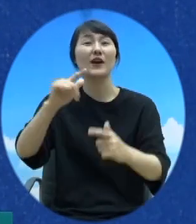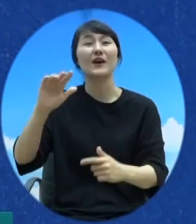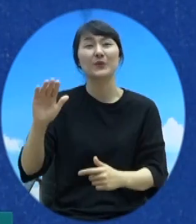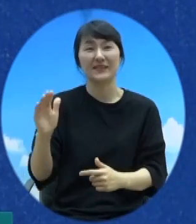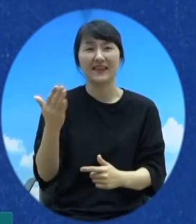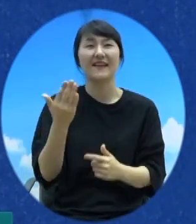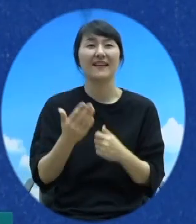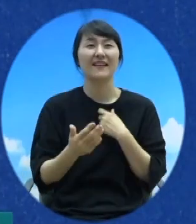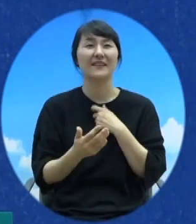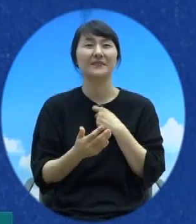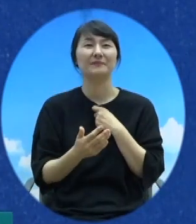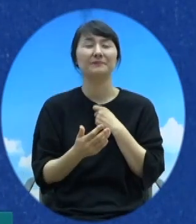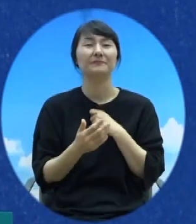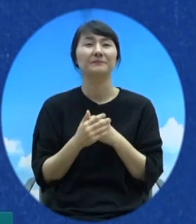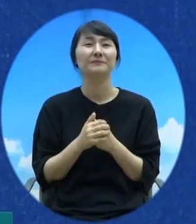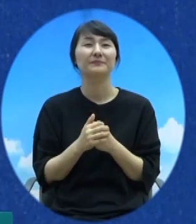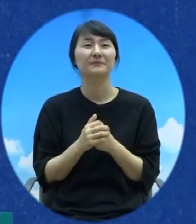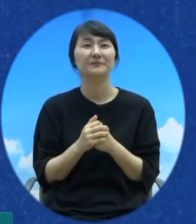되더라.